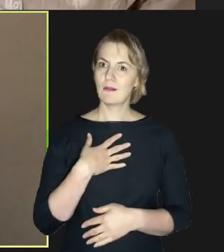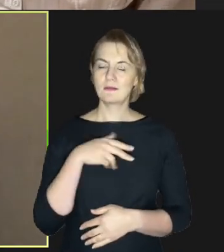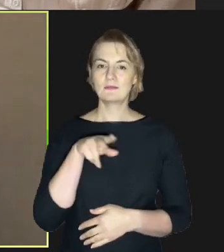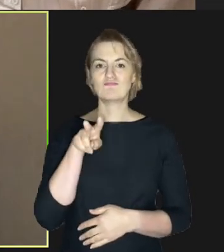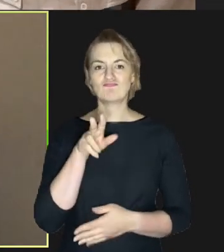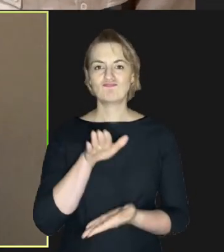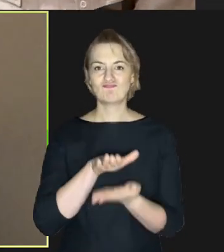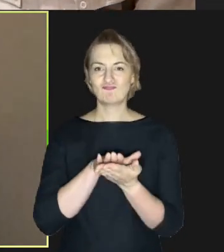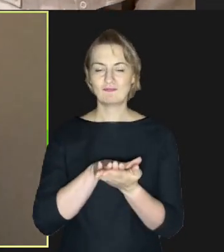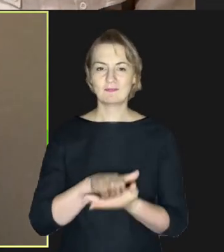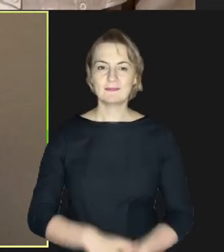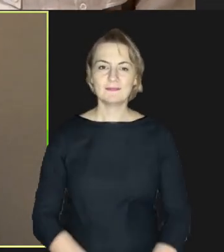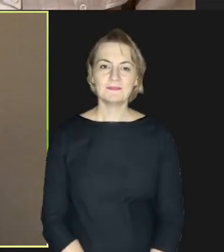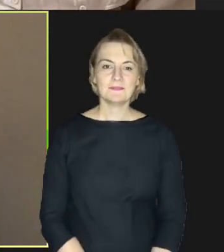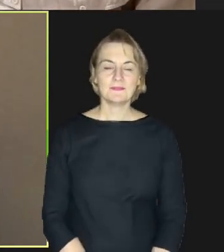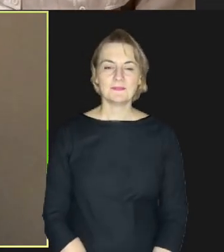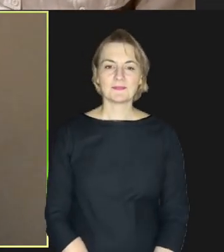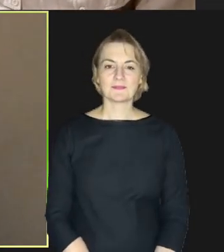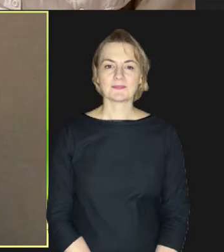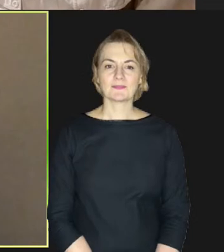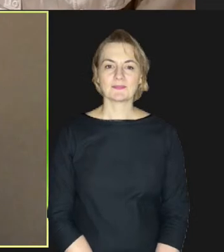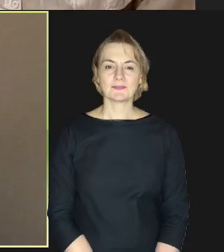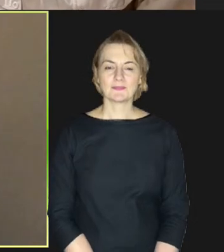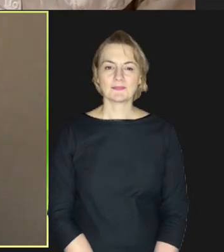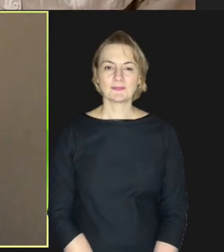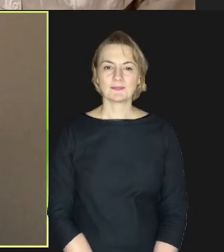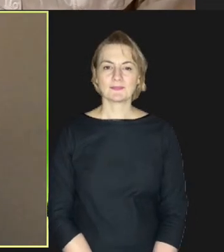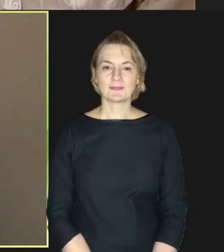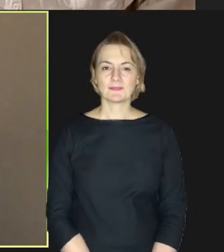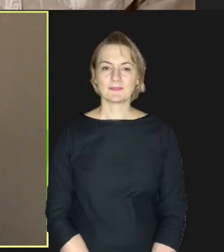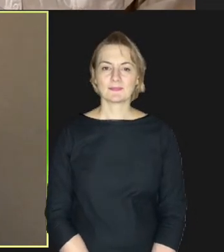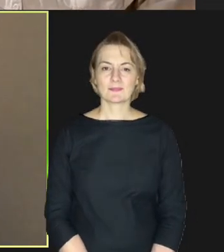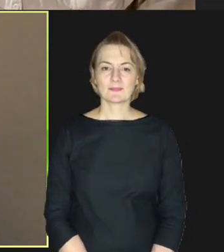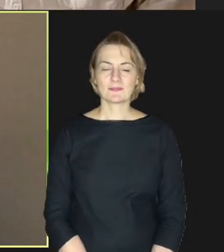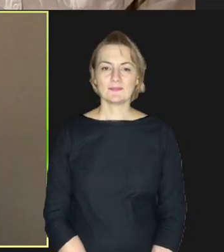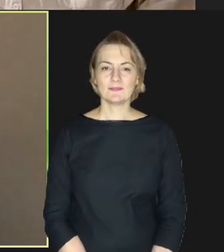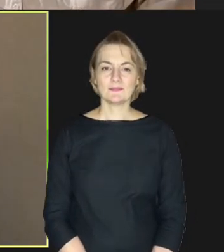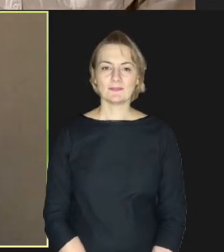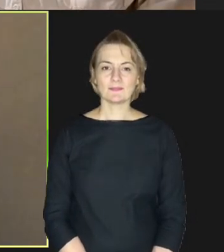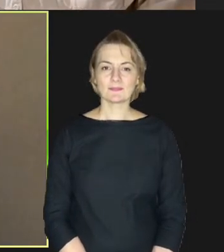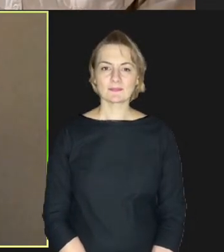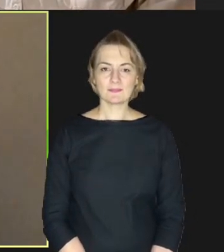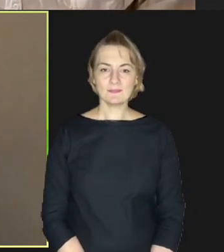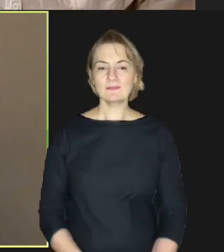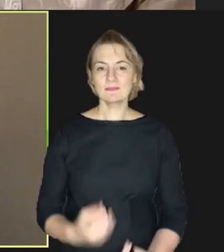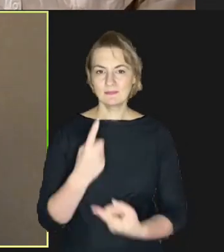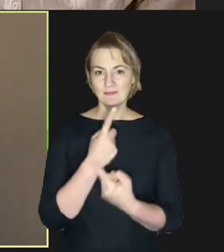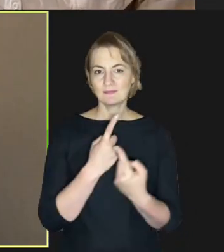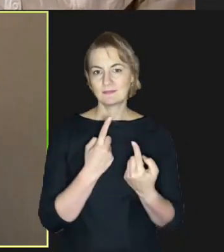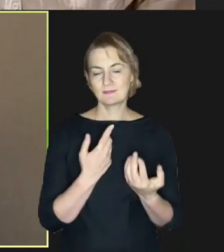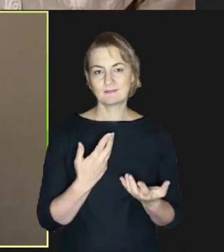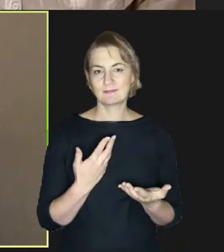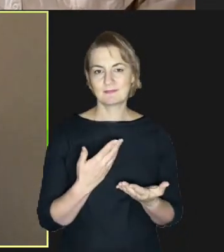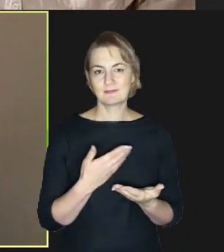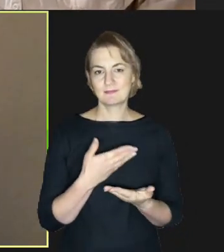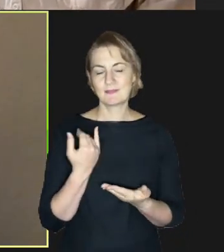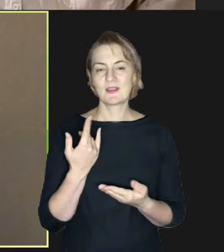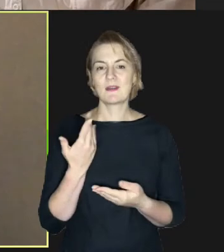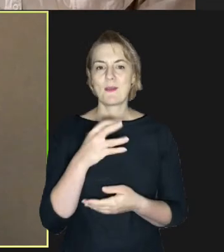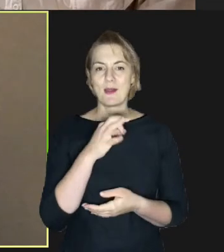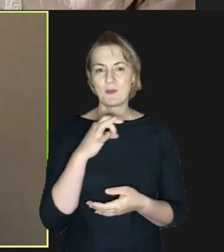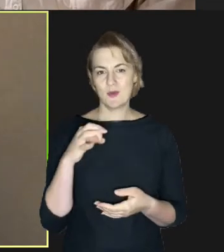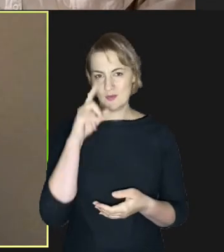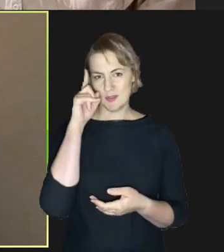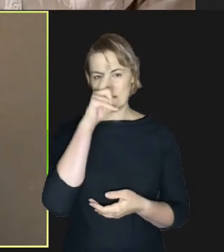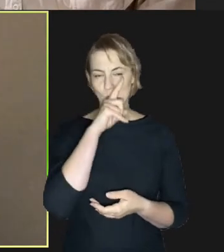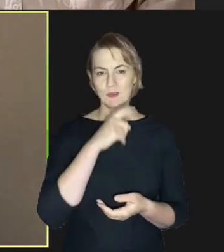Tak? No i właściwie, no, nie wiem, jaki procent ludzi, ale przypuszczam,